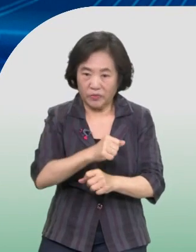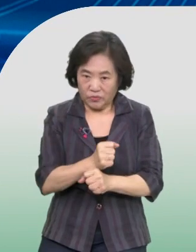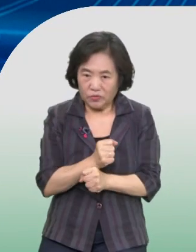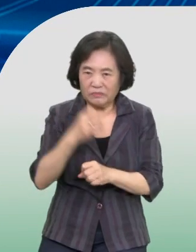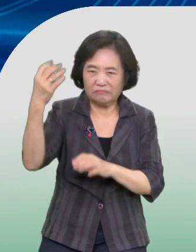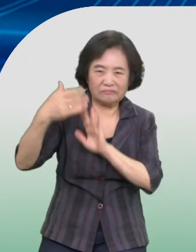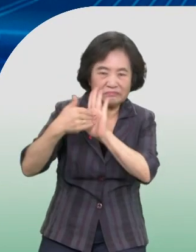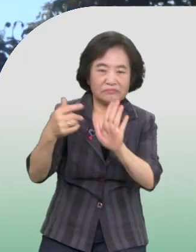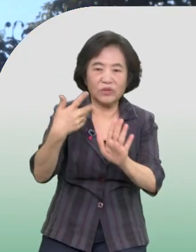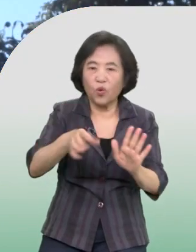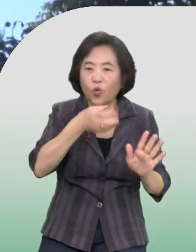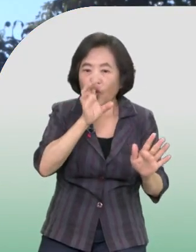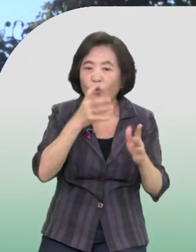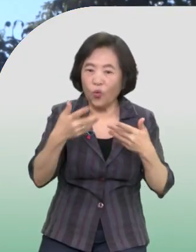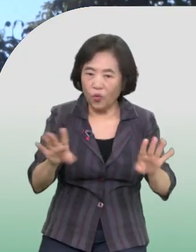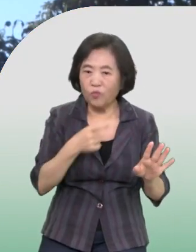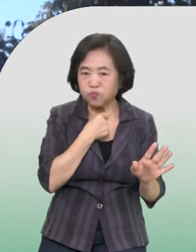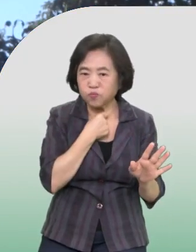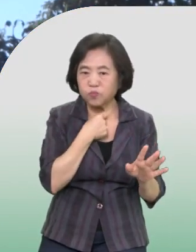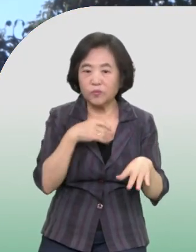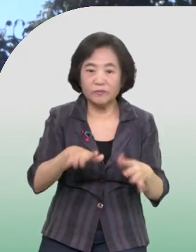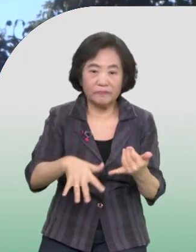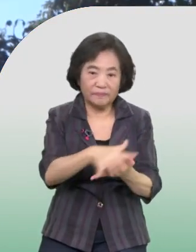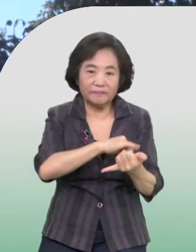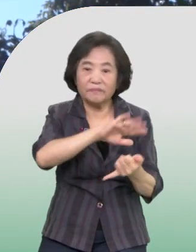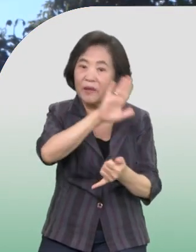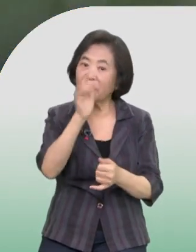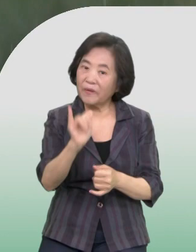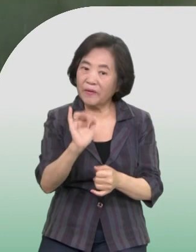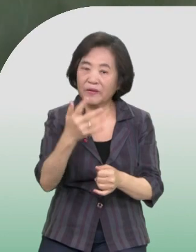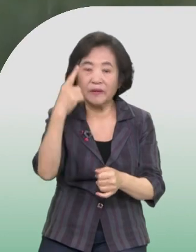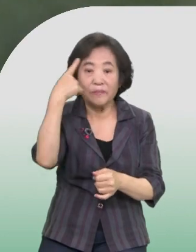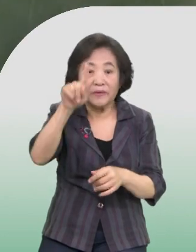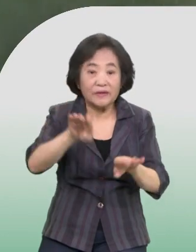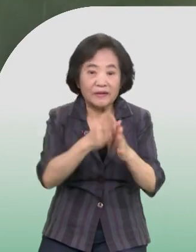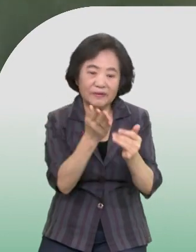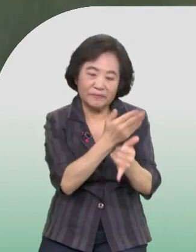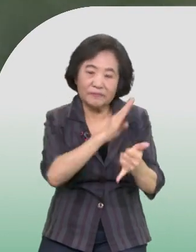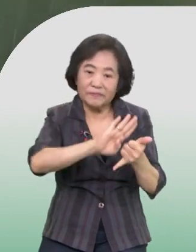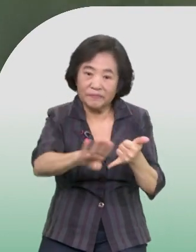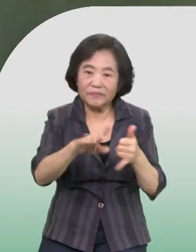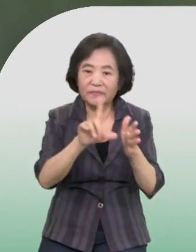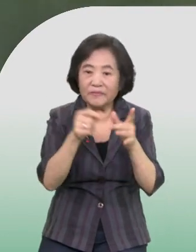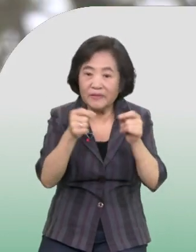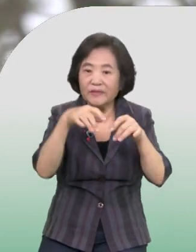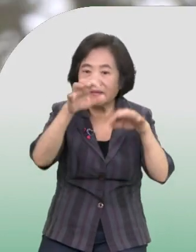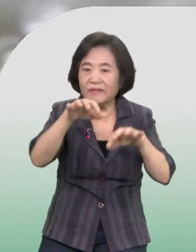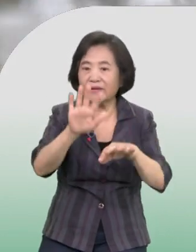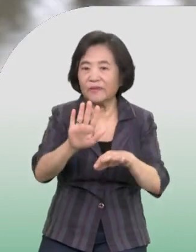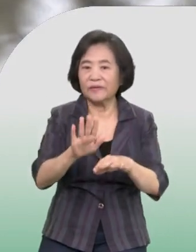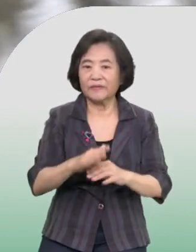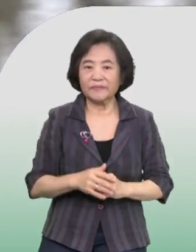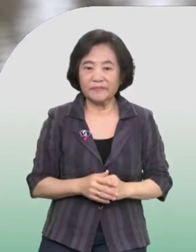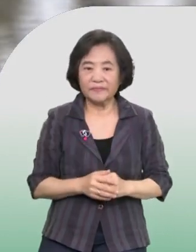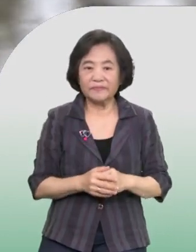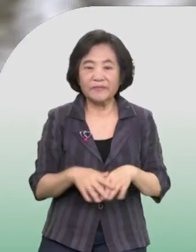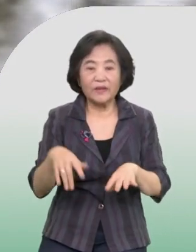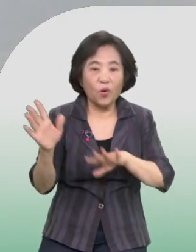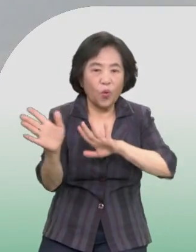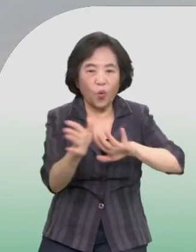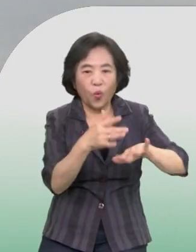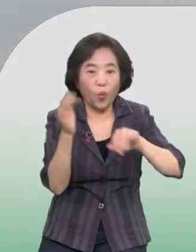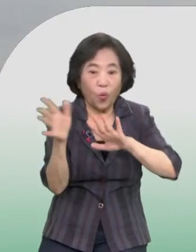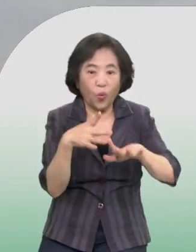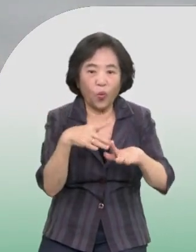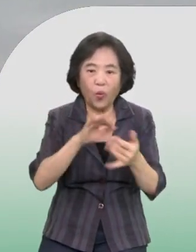防晒，多补充水分。 基本预告天天时以后，天空显示北部东部天气就会转强变天落雨，东方面所在天